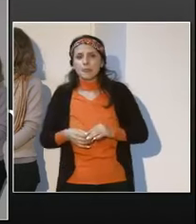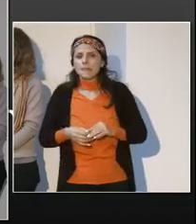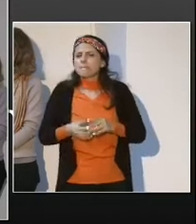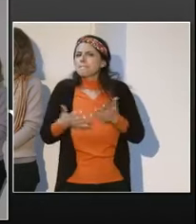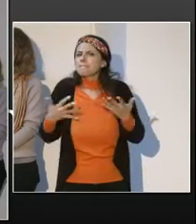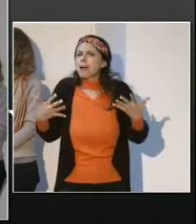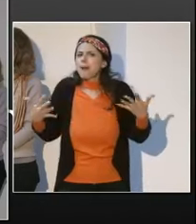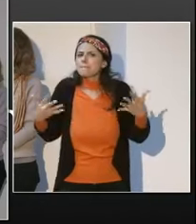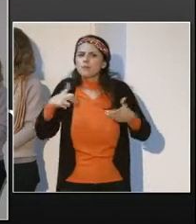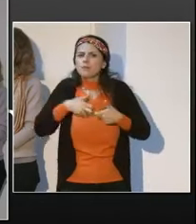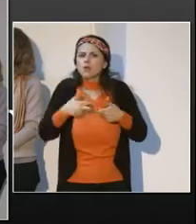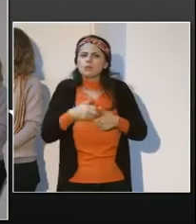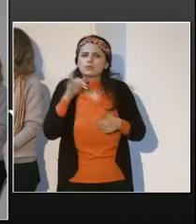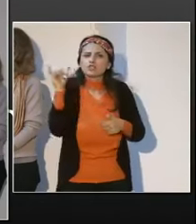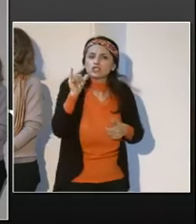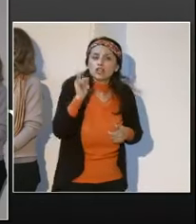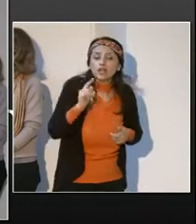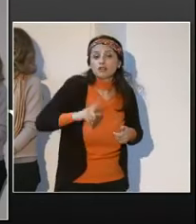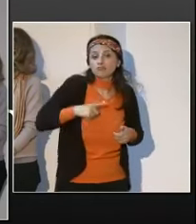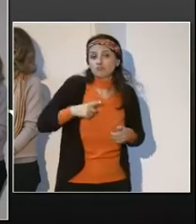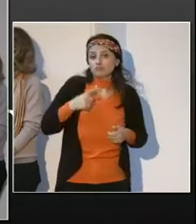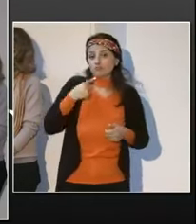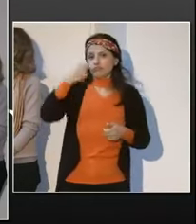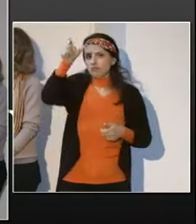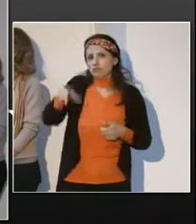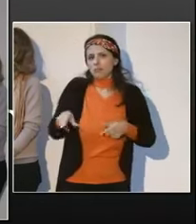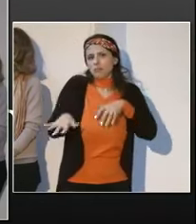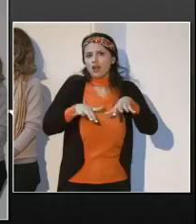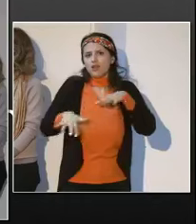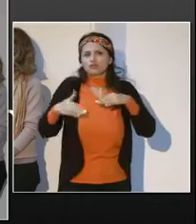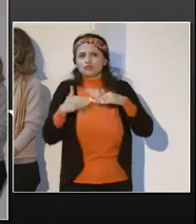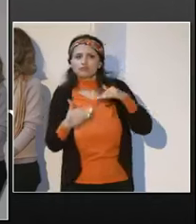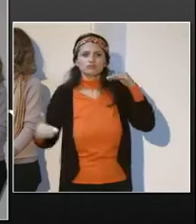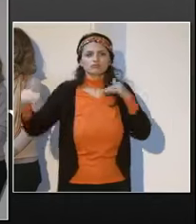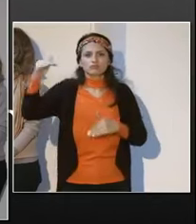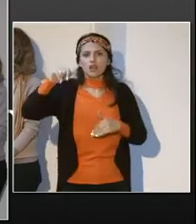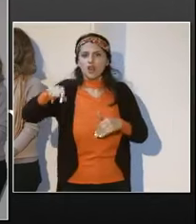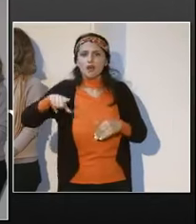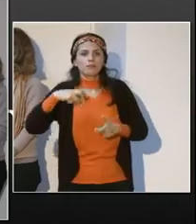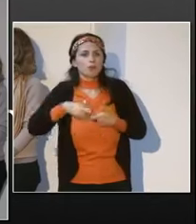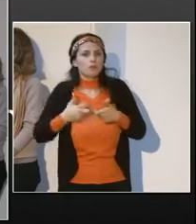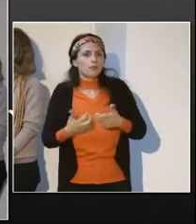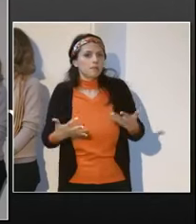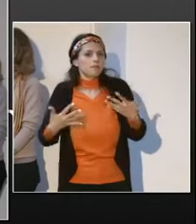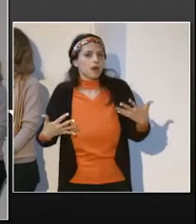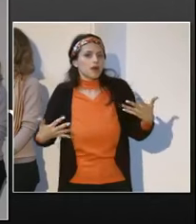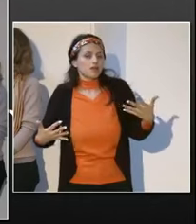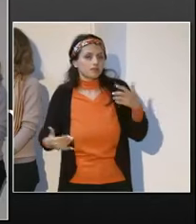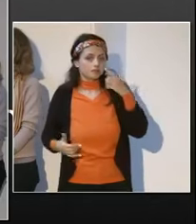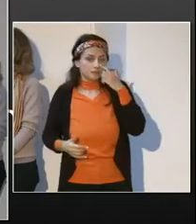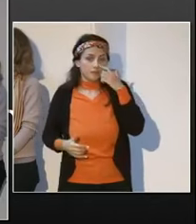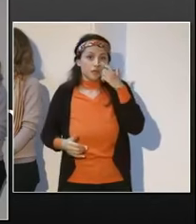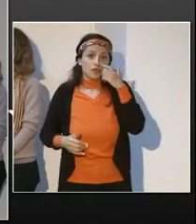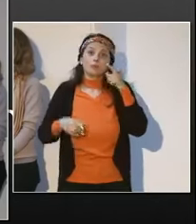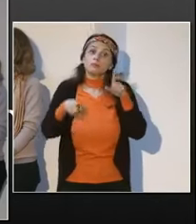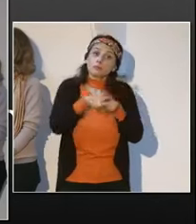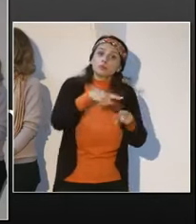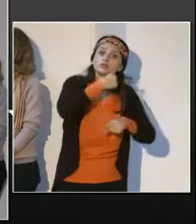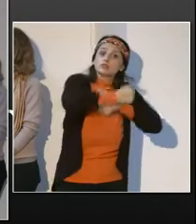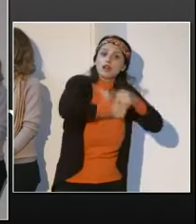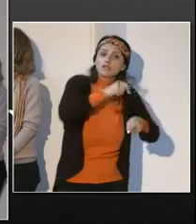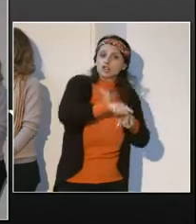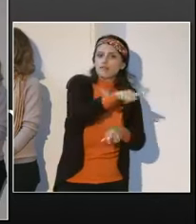nivelul managementului de caz dar si la nivelul serviciilor adoptii de asemena in premiera